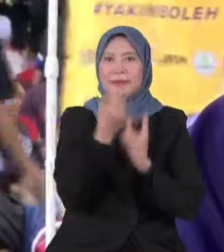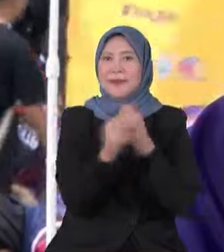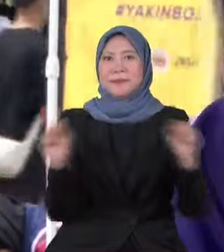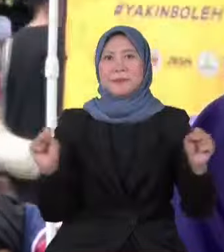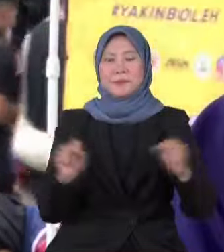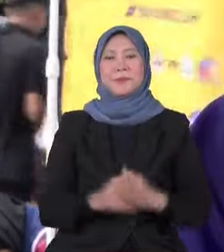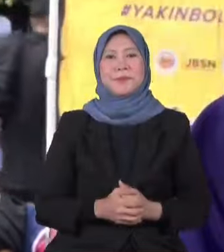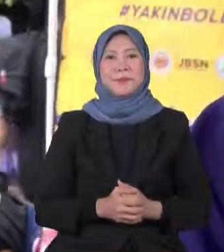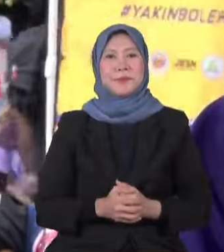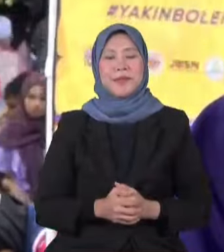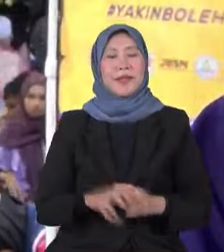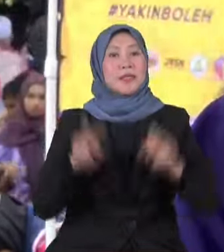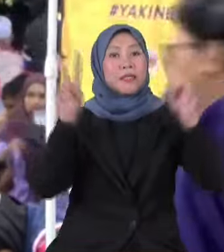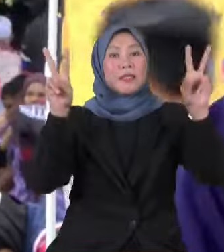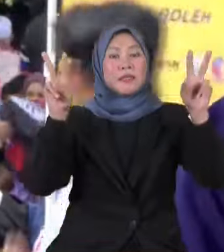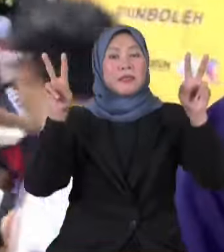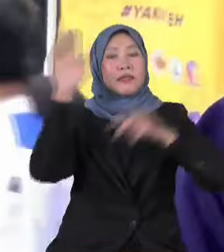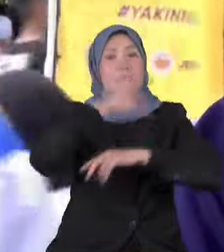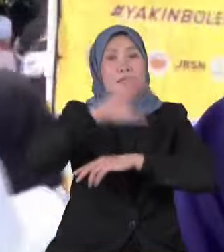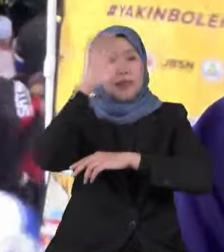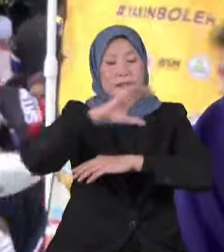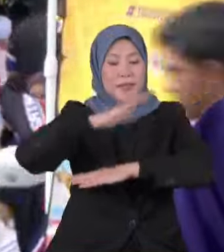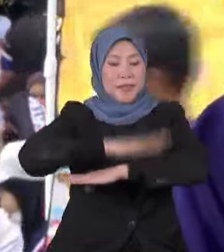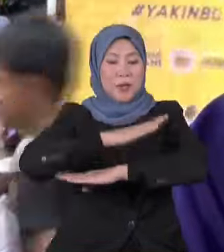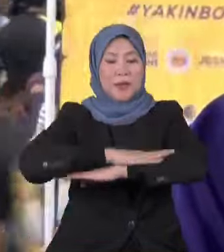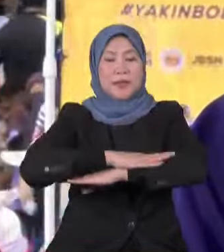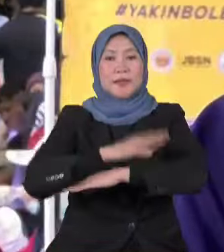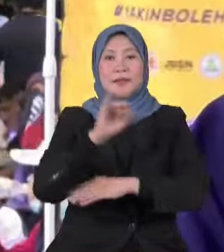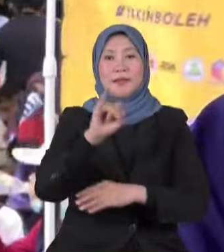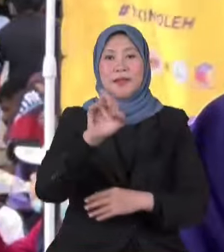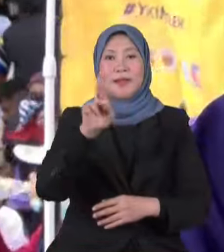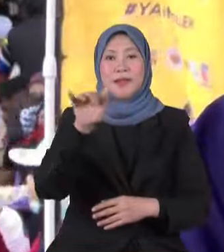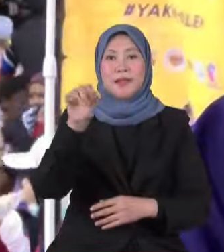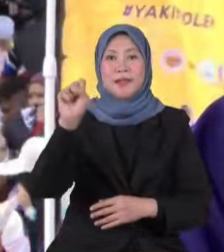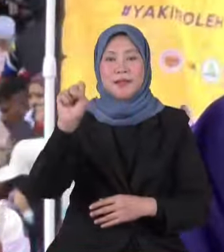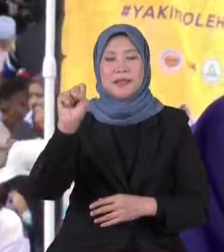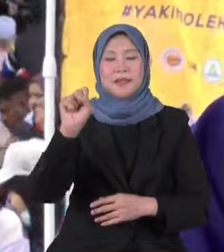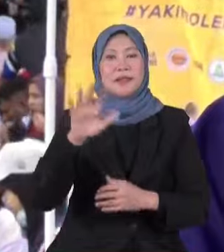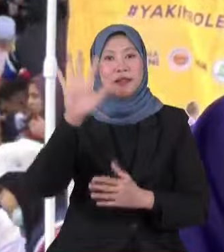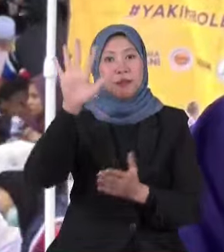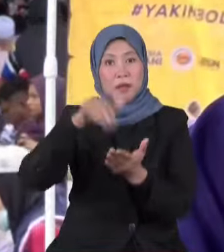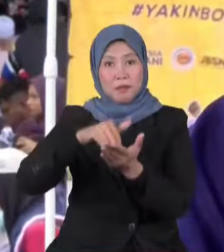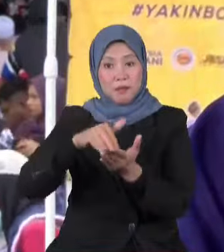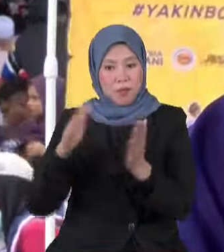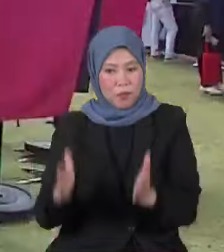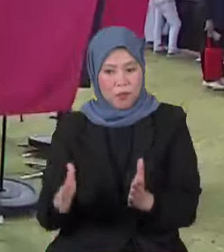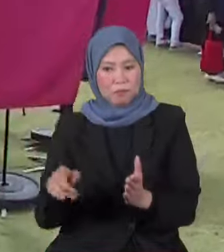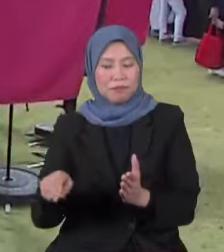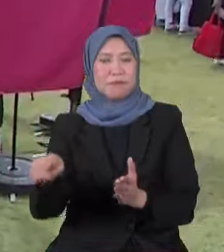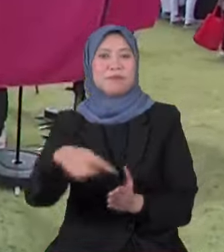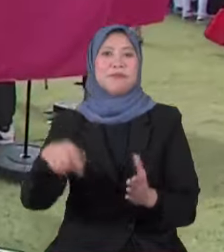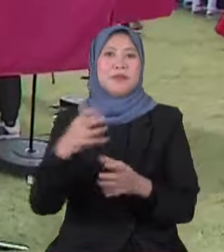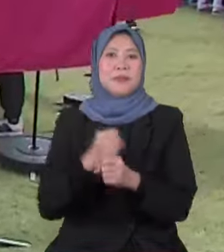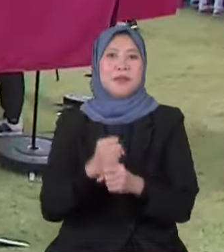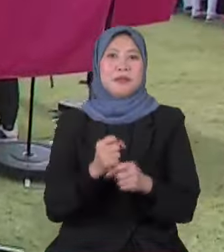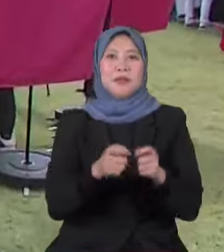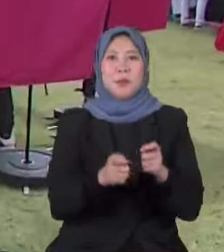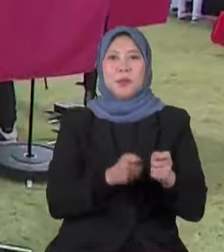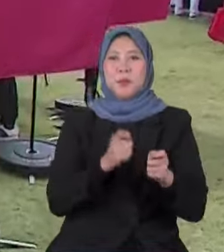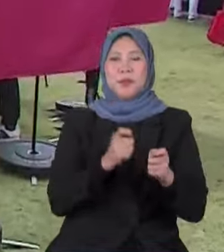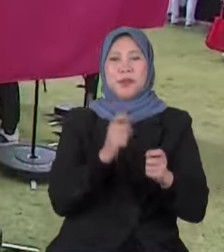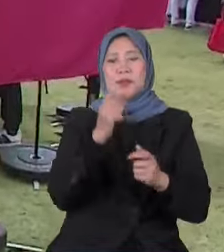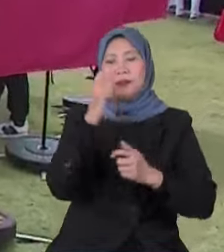Reruain namanya Iris. Reruain Iris, anda daftar di situ, 5,000 terawal dapat kupon. Kupon Tahun Melawat